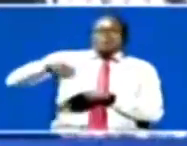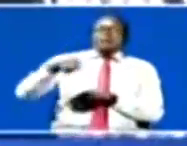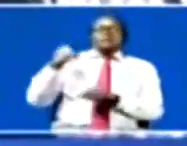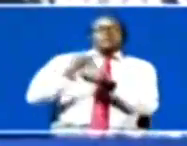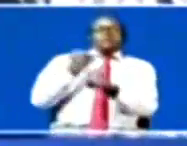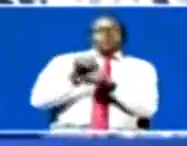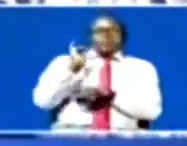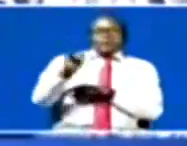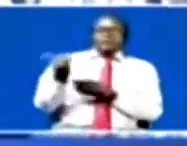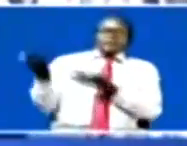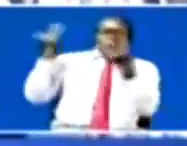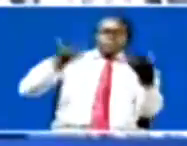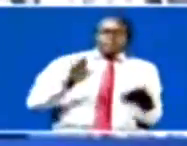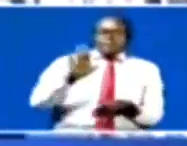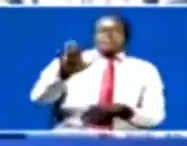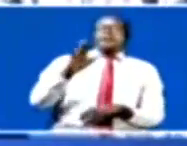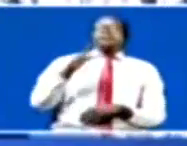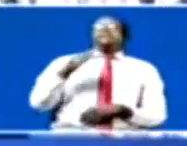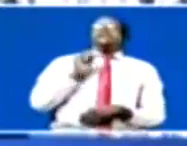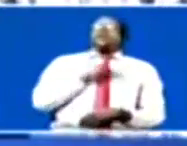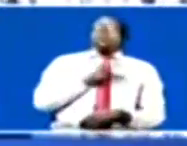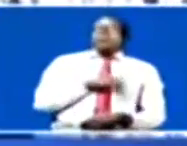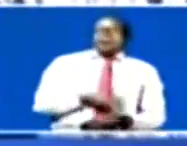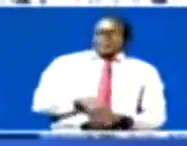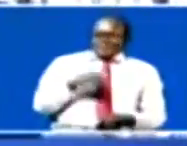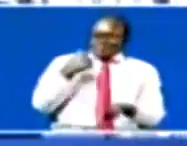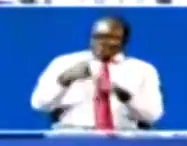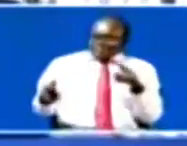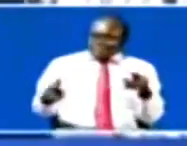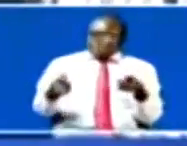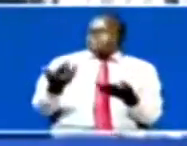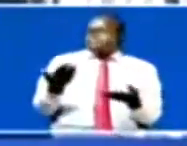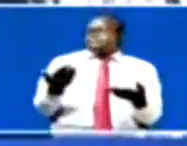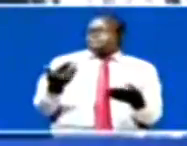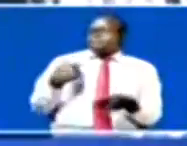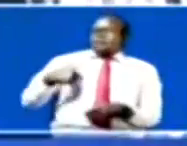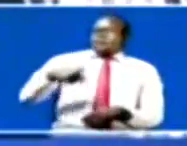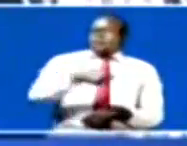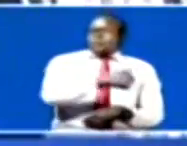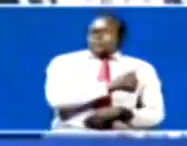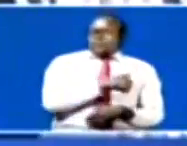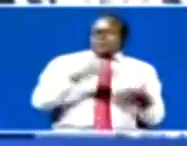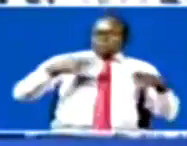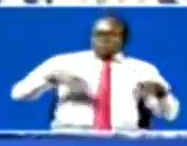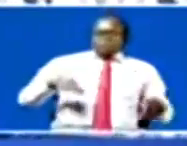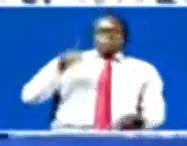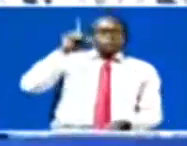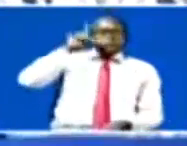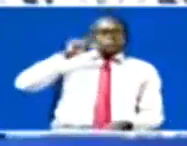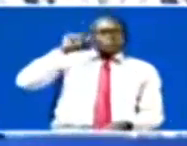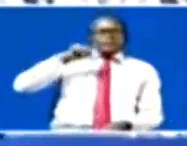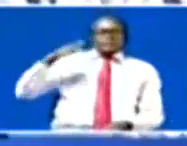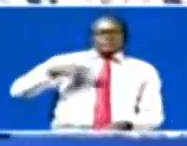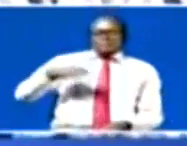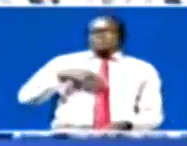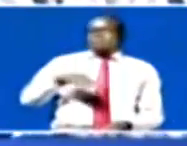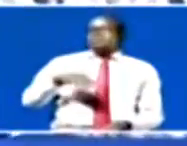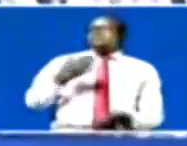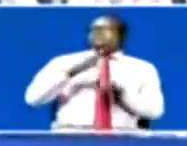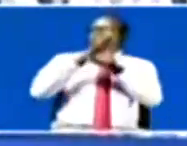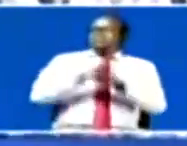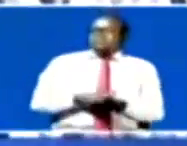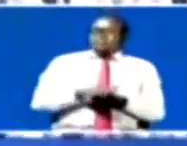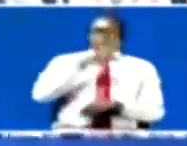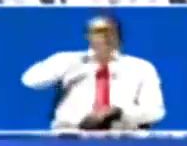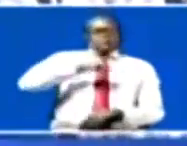tufike na tukapeleka malalamishi yetu. Lakini kwa sababu sisi ni wapwani, tumedharauliwa na kudhulumiwa.